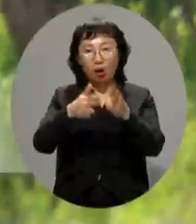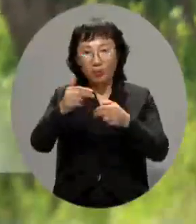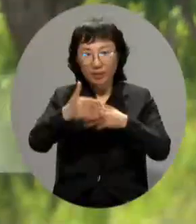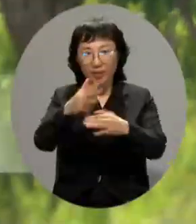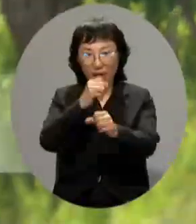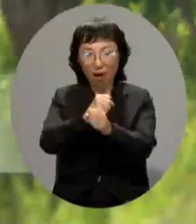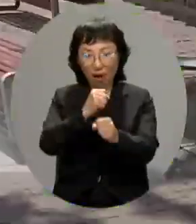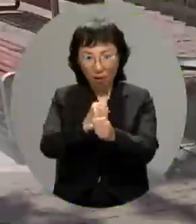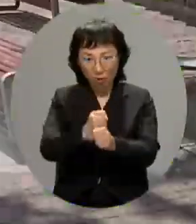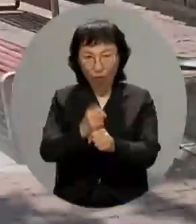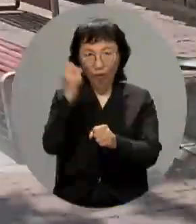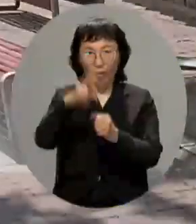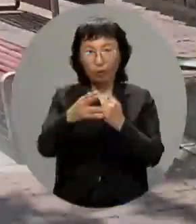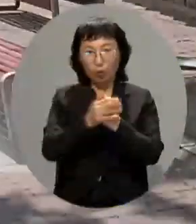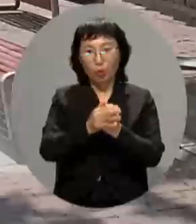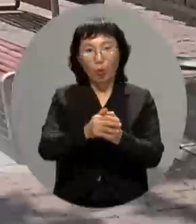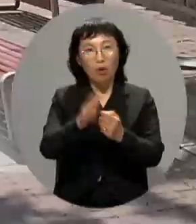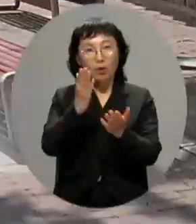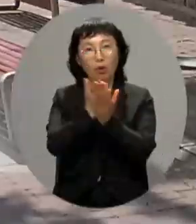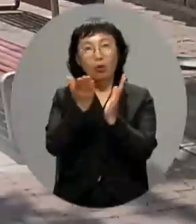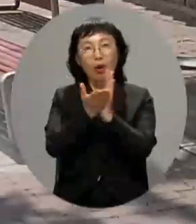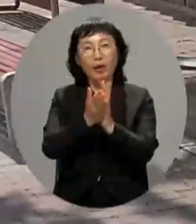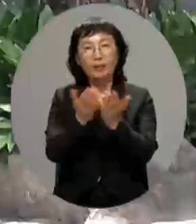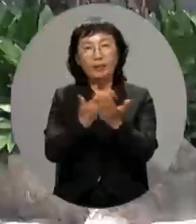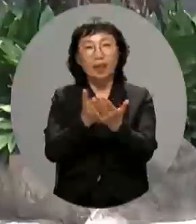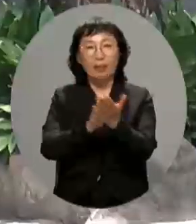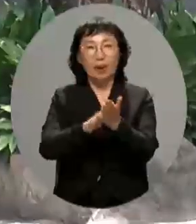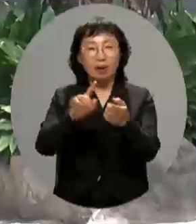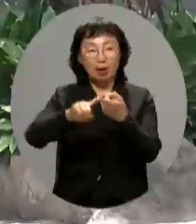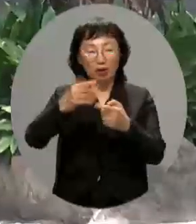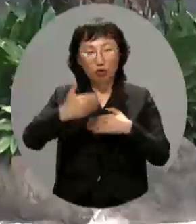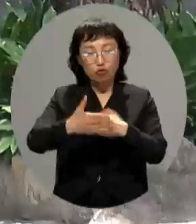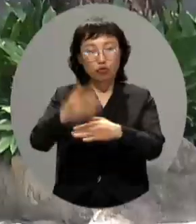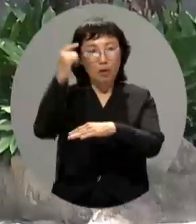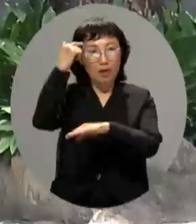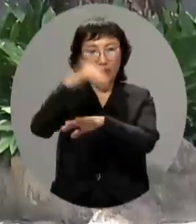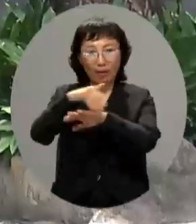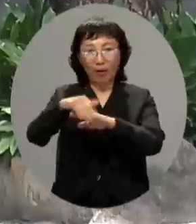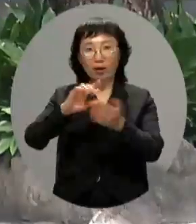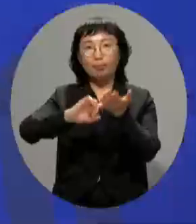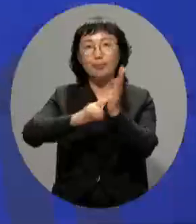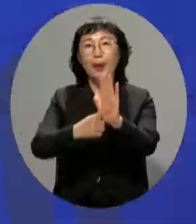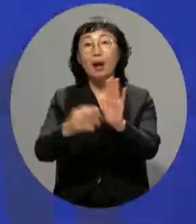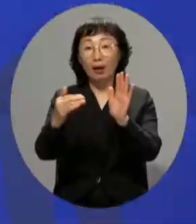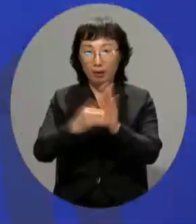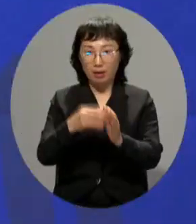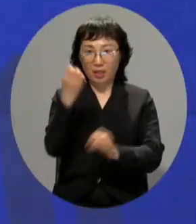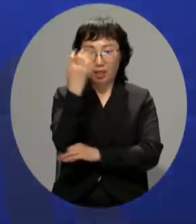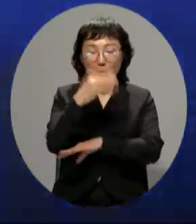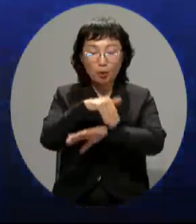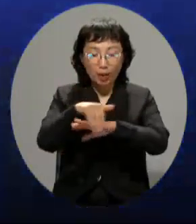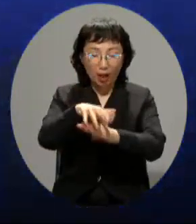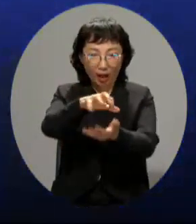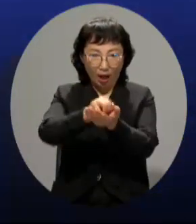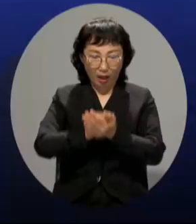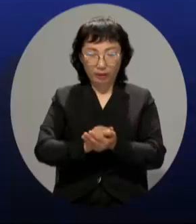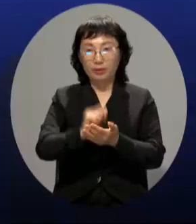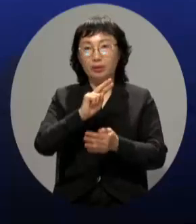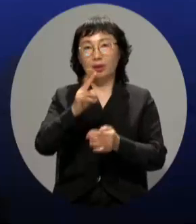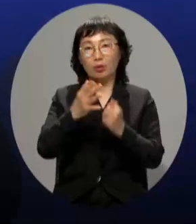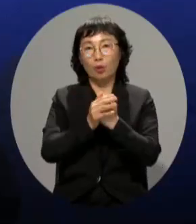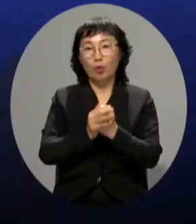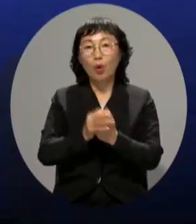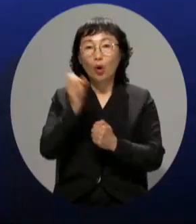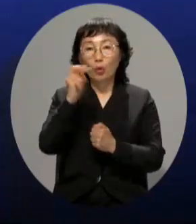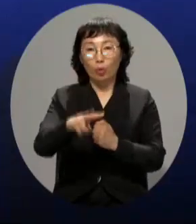전반적인 용적률과 개발 기준 완화도 추진할 계획이라고 덧붙였습니다. 기본 계획도 수립해야 되고